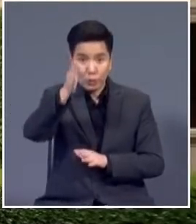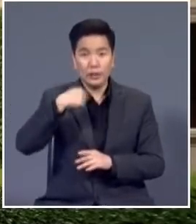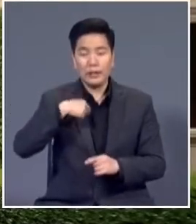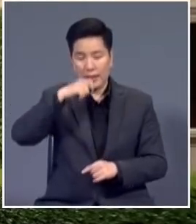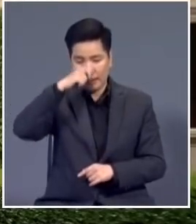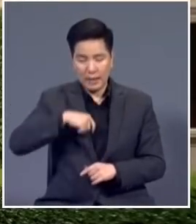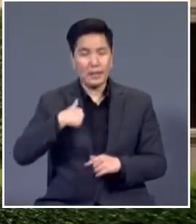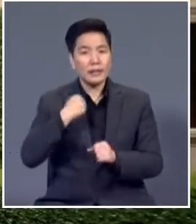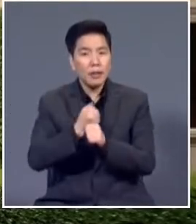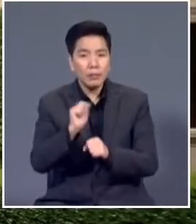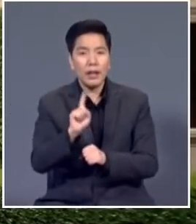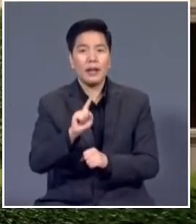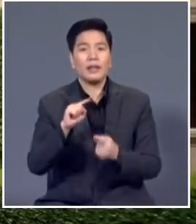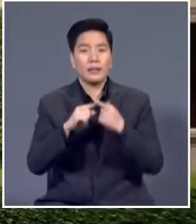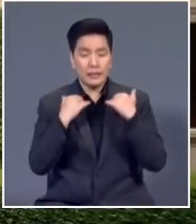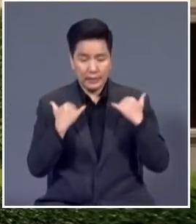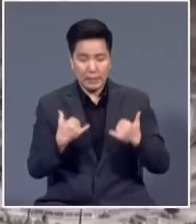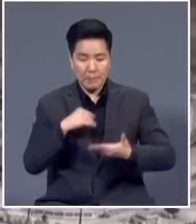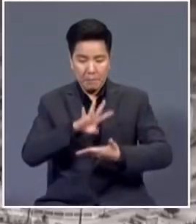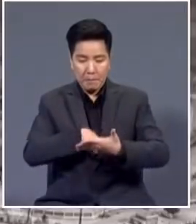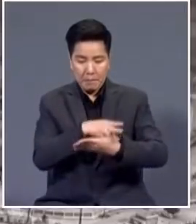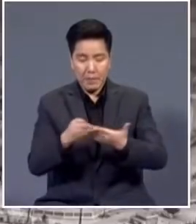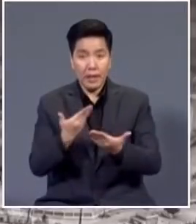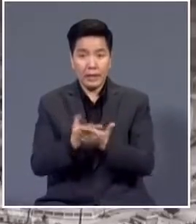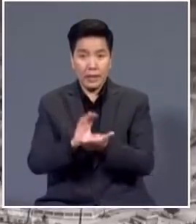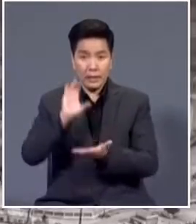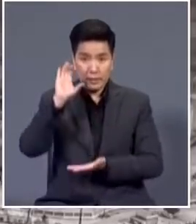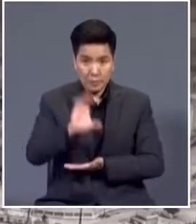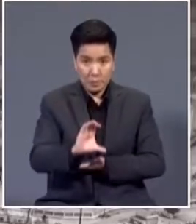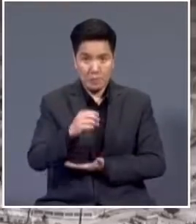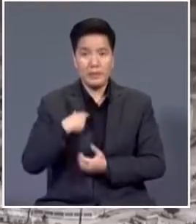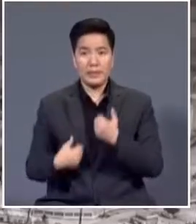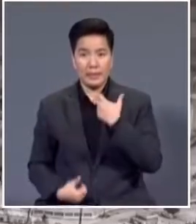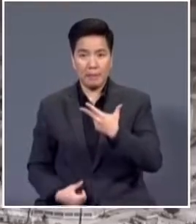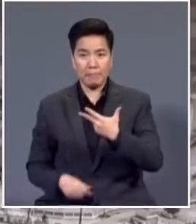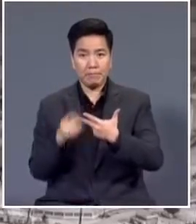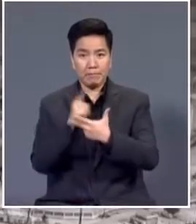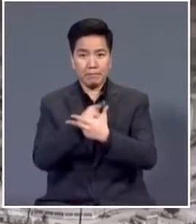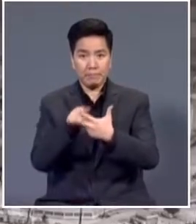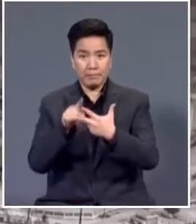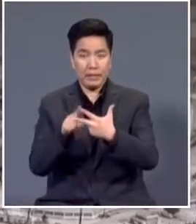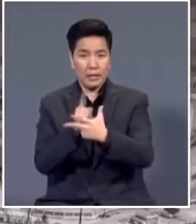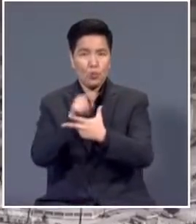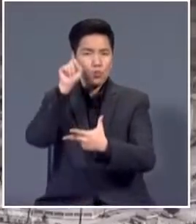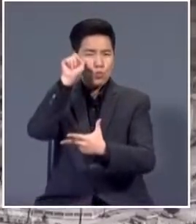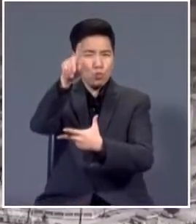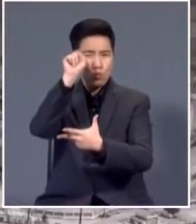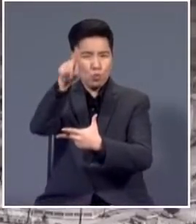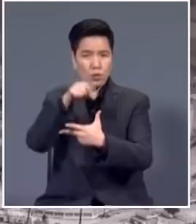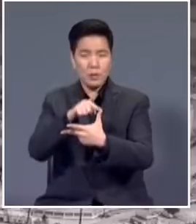การ EC อย่างไรนะครับโดยแผนปฏิบัติการลงทุนจะแบ่งออกเป็น3 ระยะระยะที่1หรือระยะเร่งด่วนนะครับ